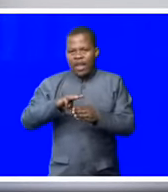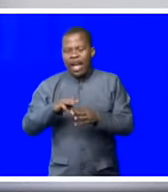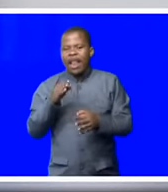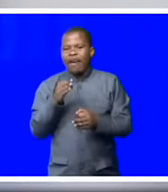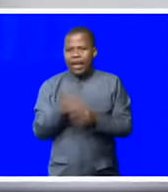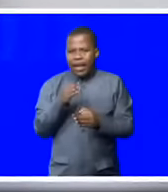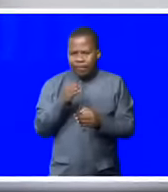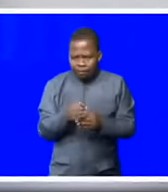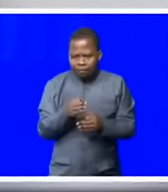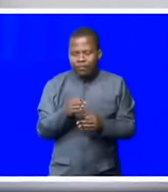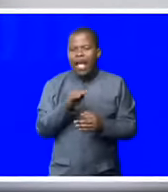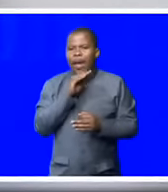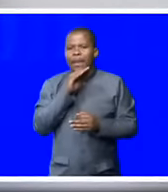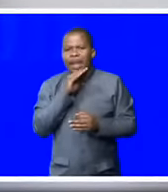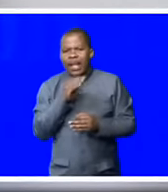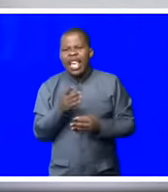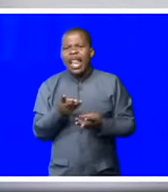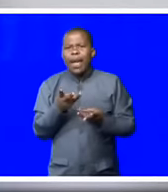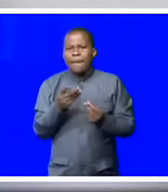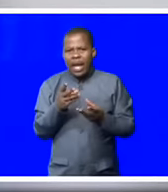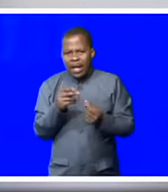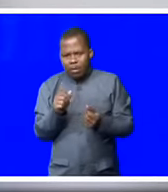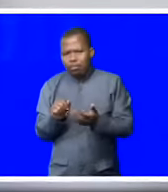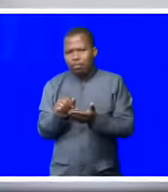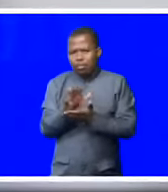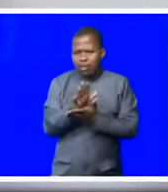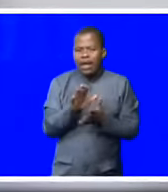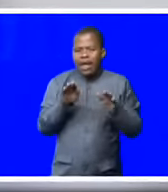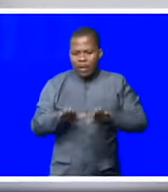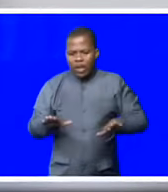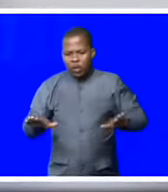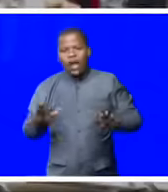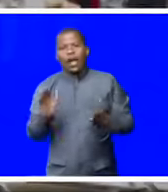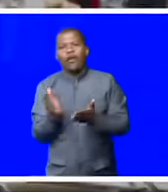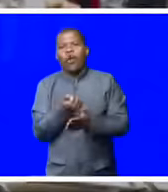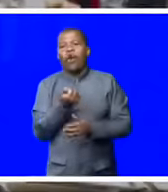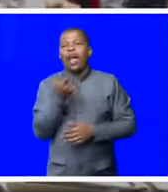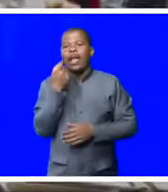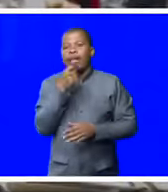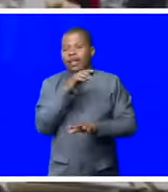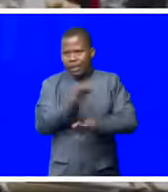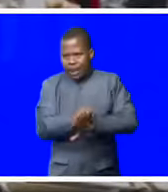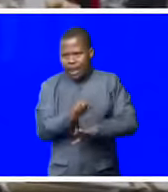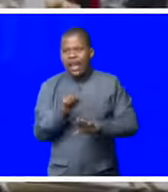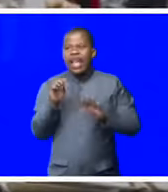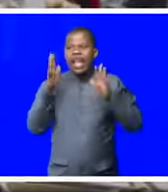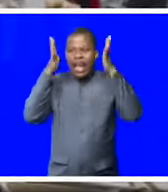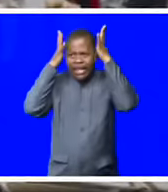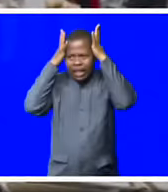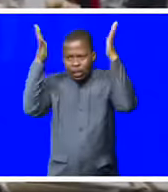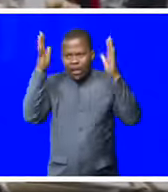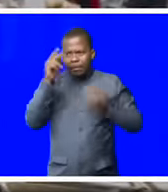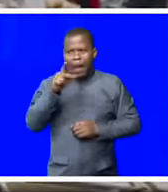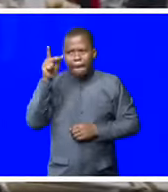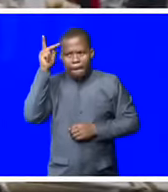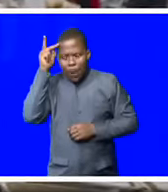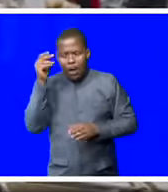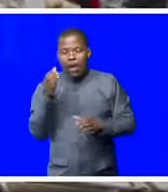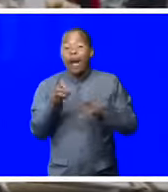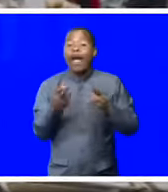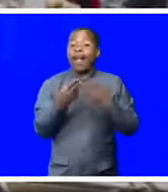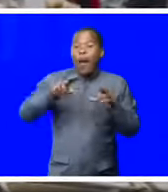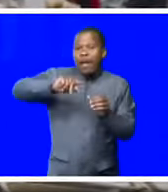imfunja lengcono yekuthumelela bantwana imali. Live leSwatini linemgomo wetangephandle